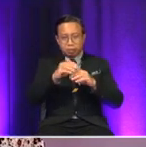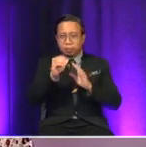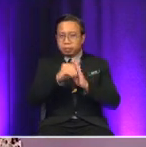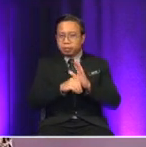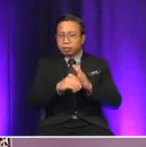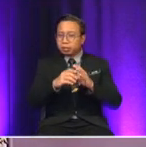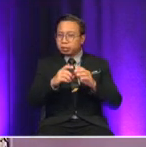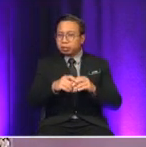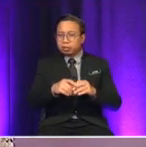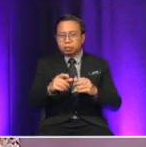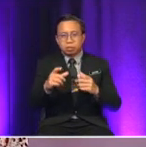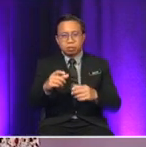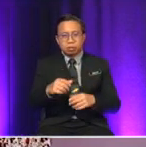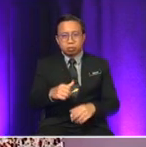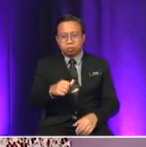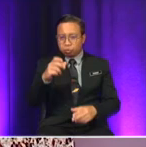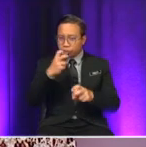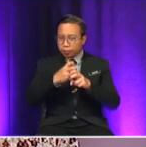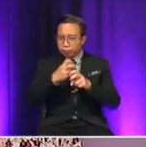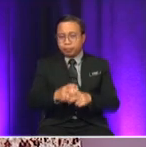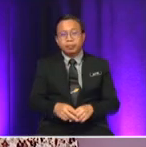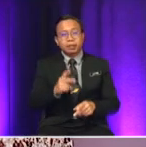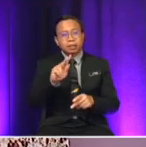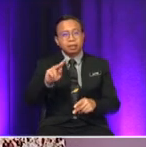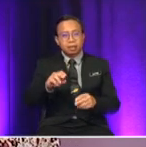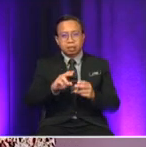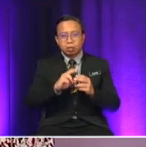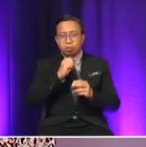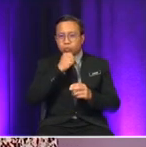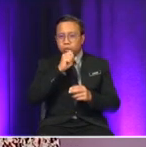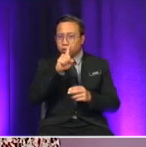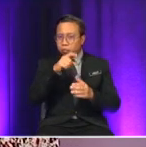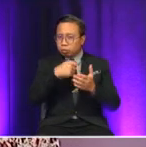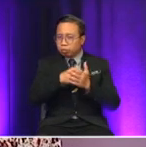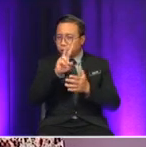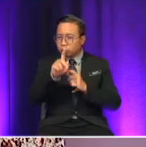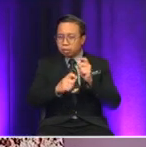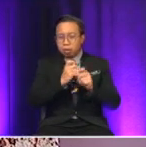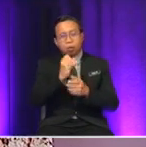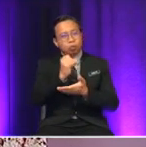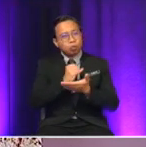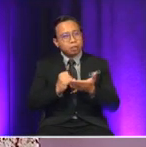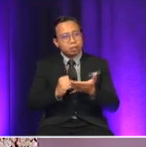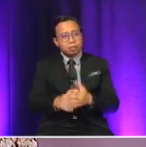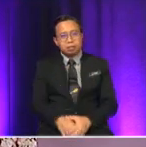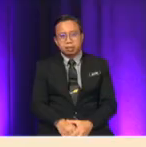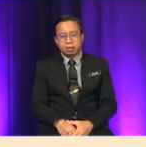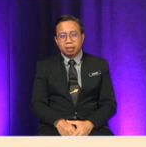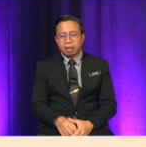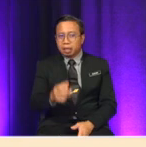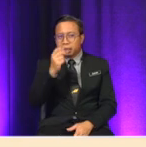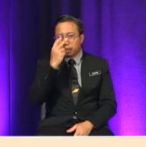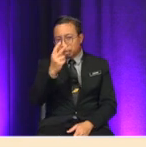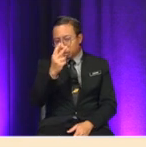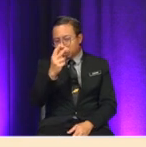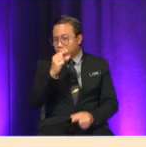Kalau kita tengok kat sini, kanak-kanak 1 hingga 2 tahun, mereka hanya melukis dan melakar. Mereka hanya meniru perlakuan